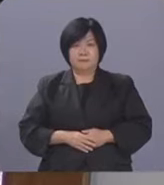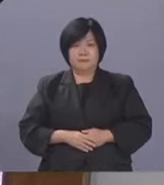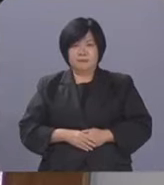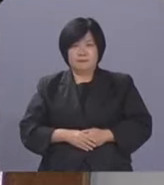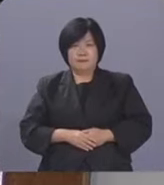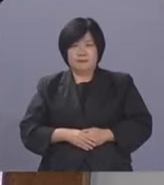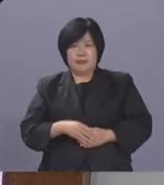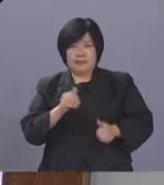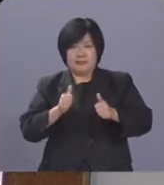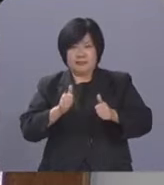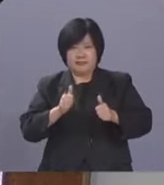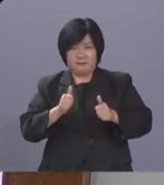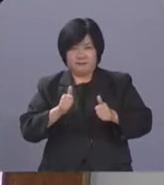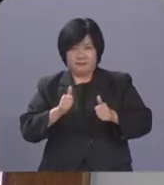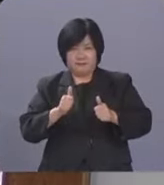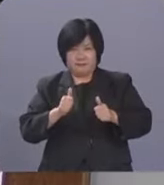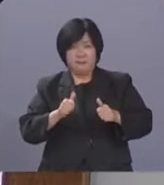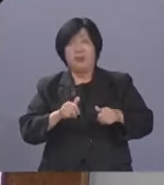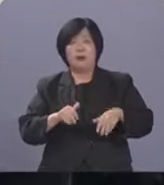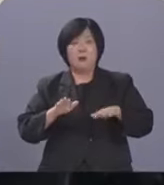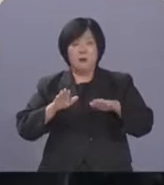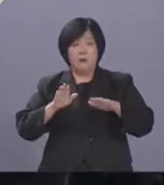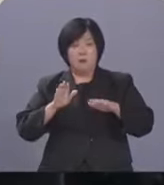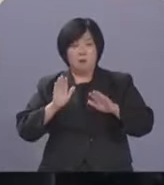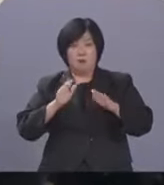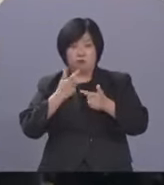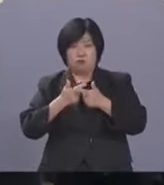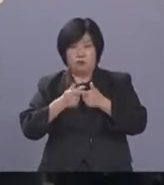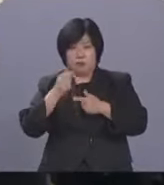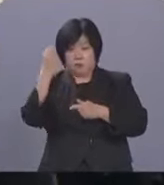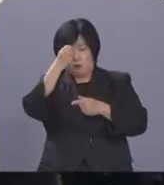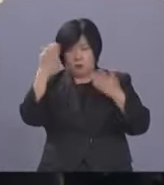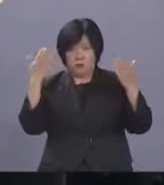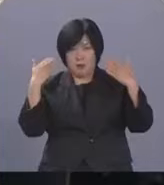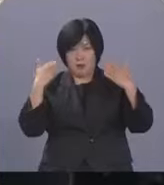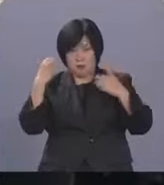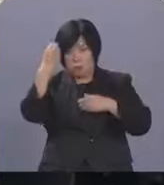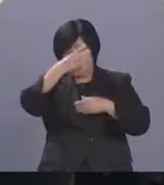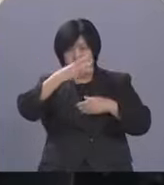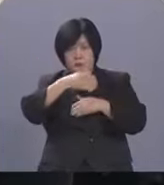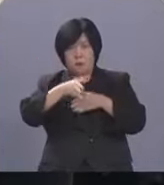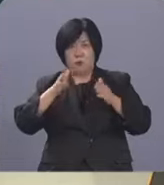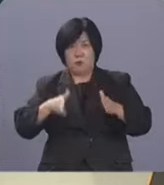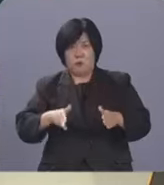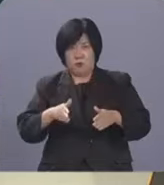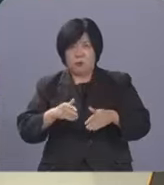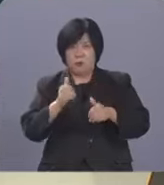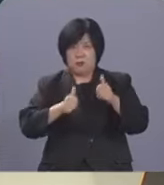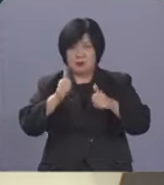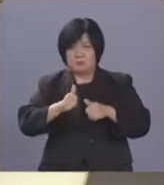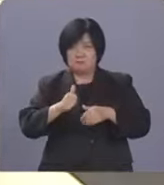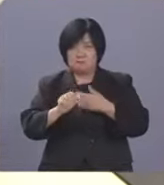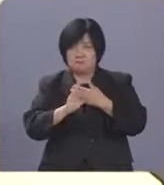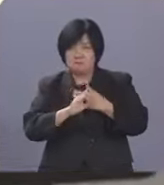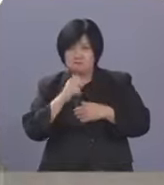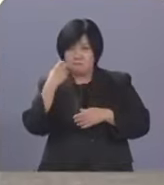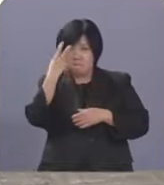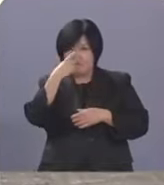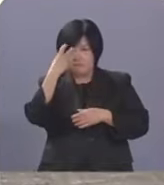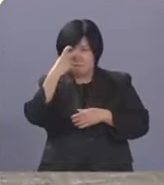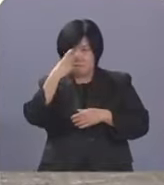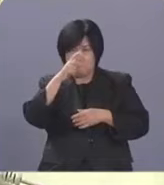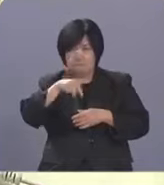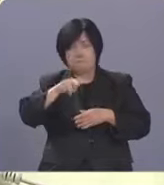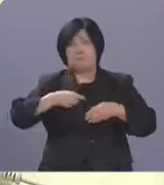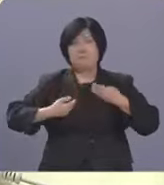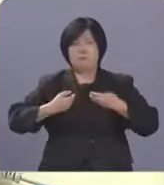수능 시험 다음 날 부산의 한 고등학교 고3 교실. 수험생들이 수능 가채점에 한창입니다. 전반적으로